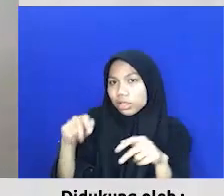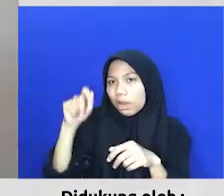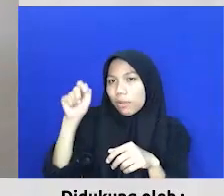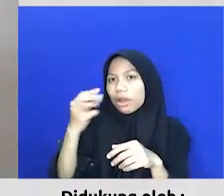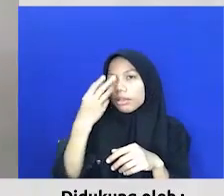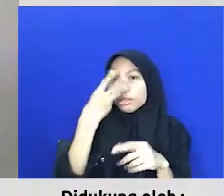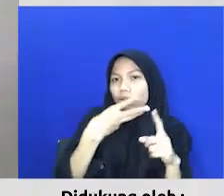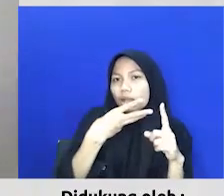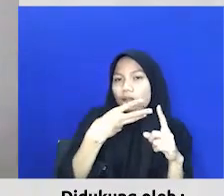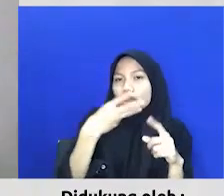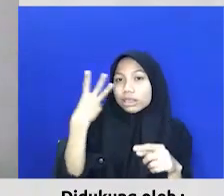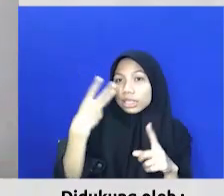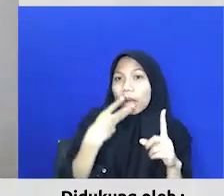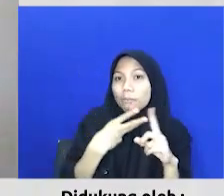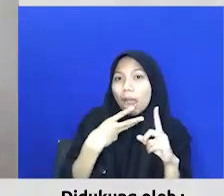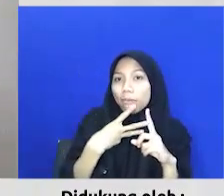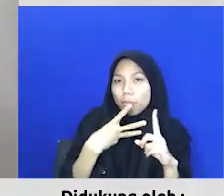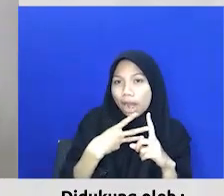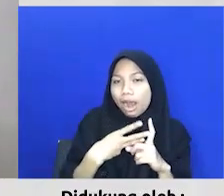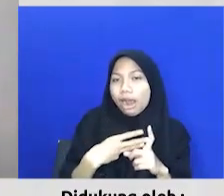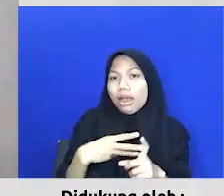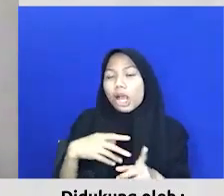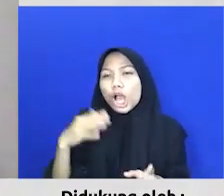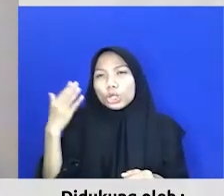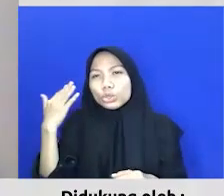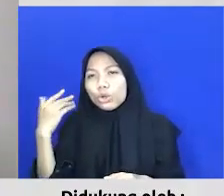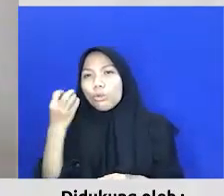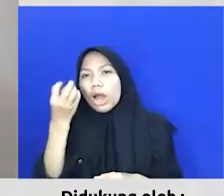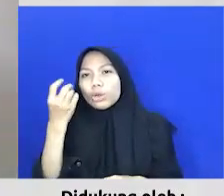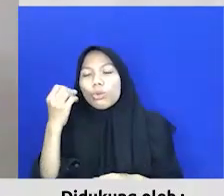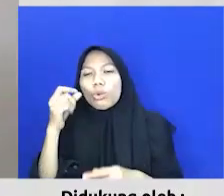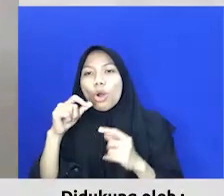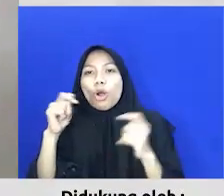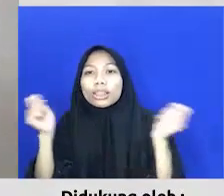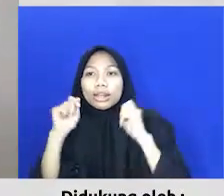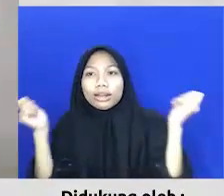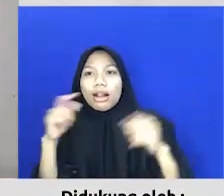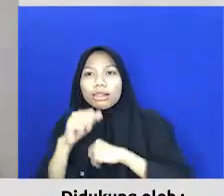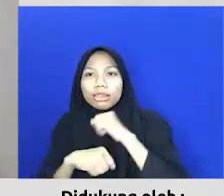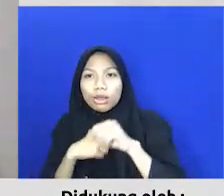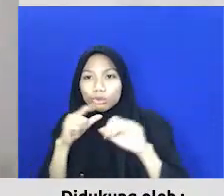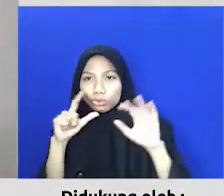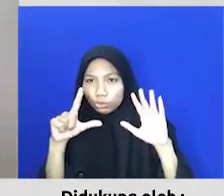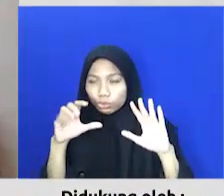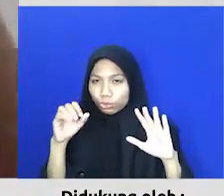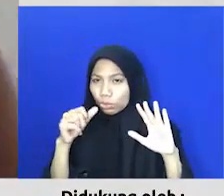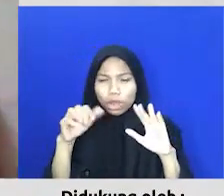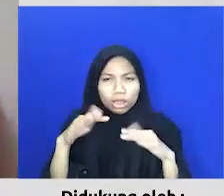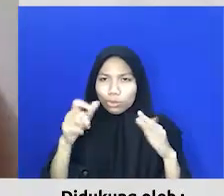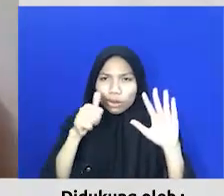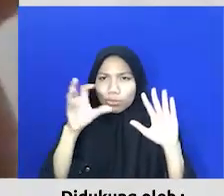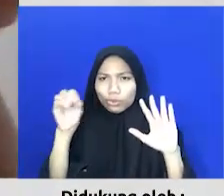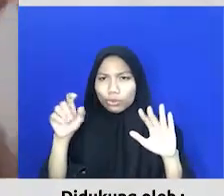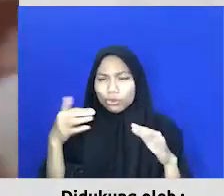nih gitu. Ini midpoint nih. Ini ujung X2-nya nih gitu. Bahkan lewat Jamal bisa dengan